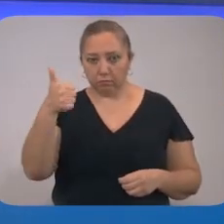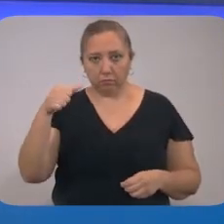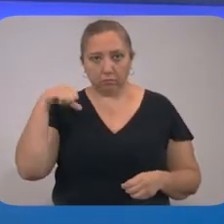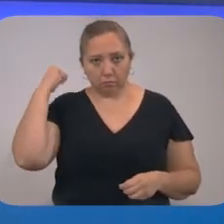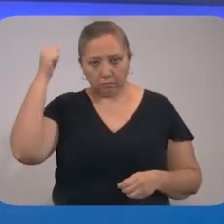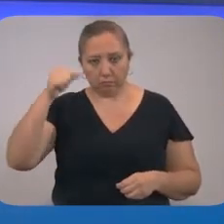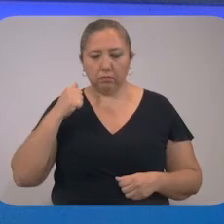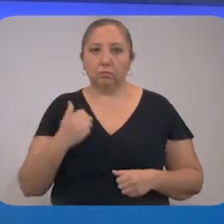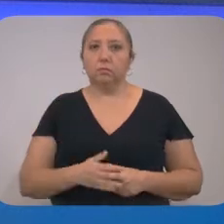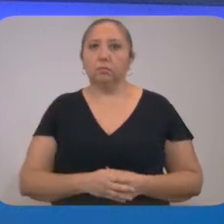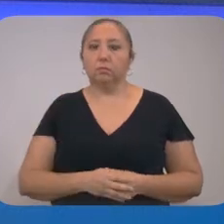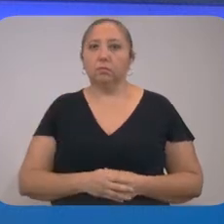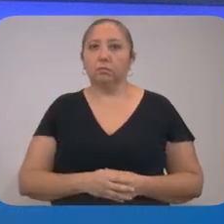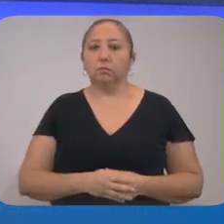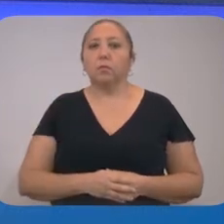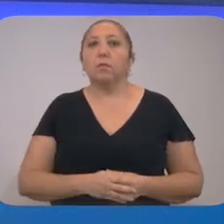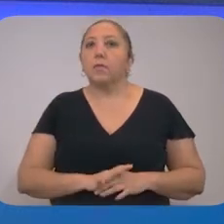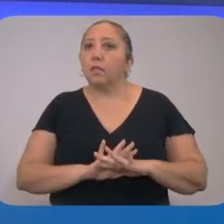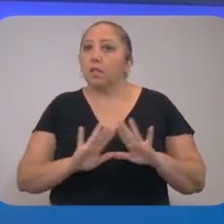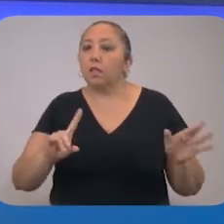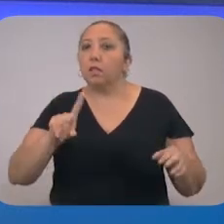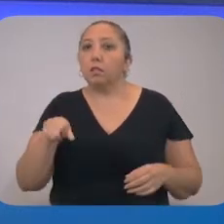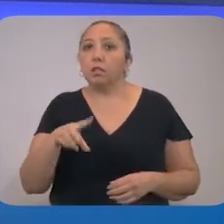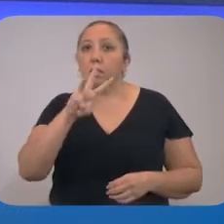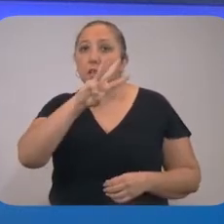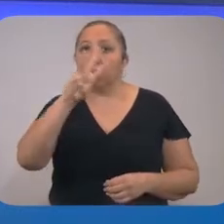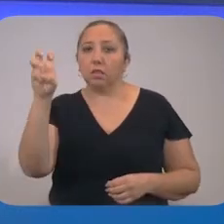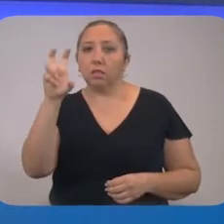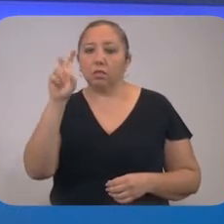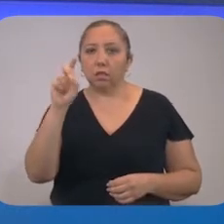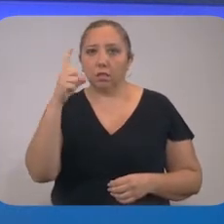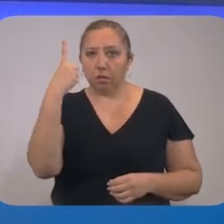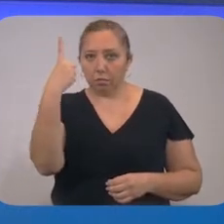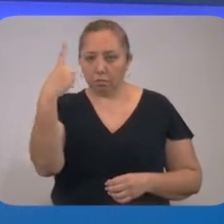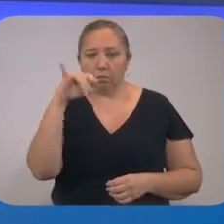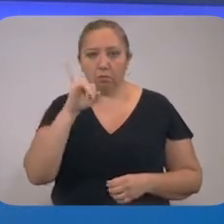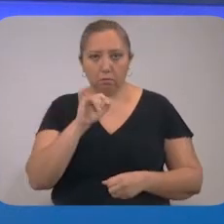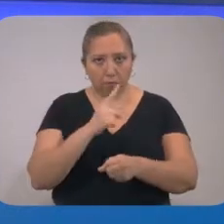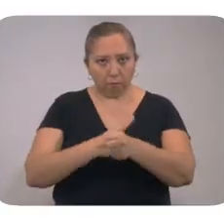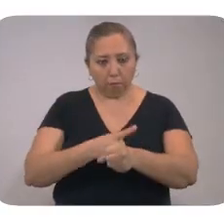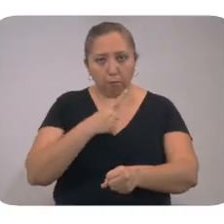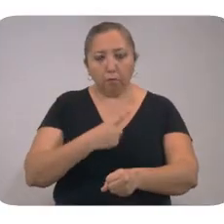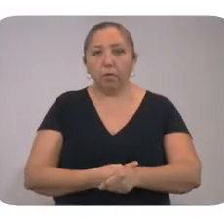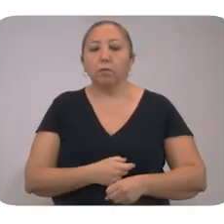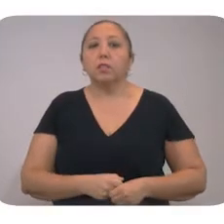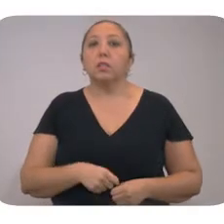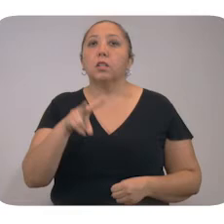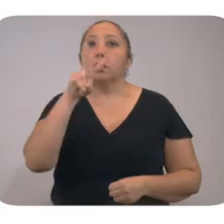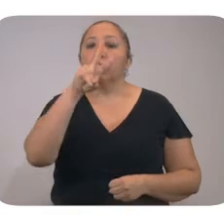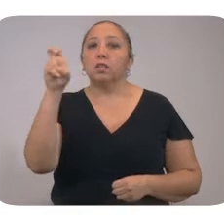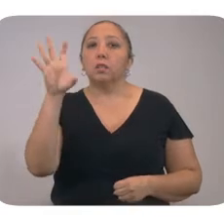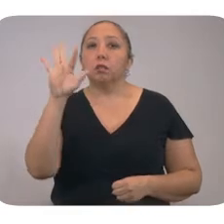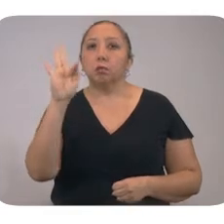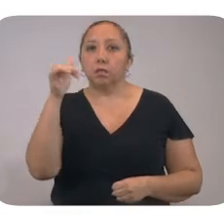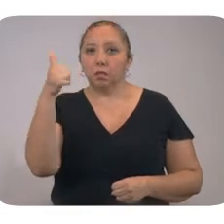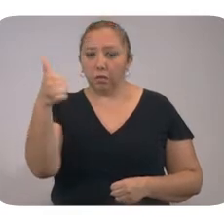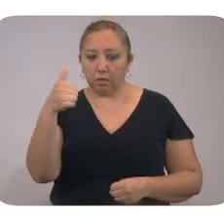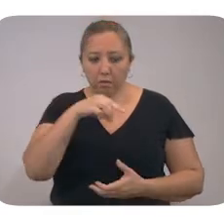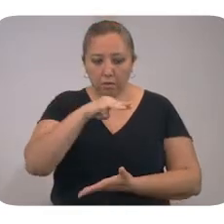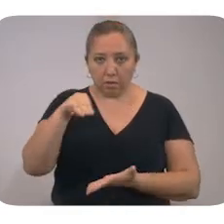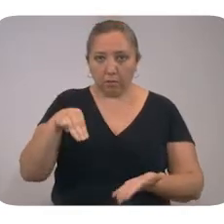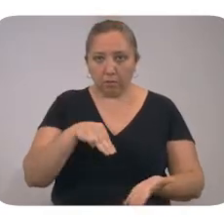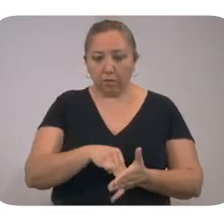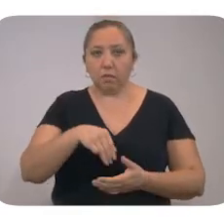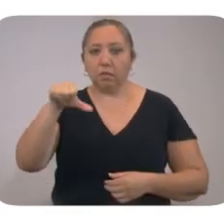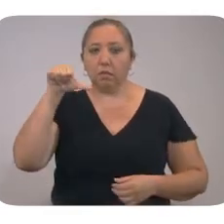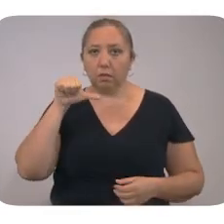Valladolid. 10 Uman. 7 Canacín. 6 Ticul. 5 Tecash. 4 Chemash.